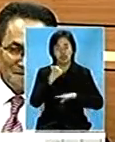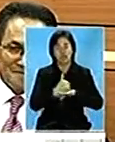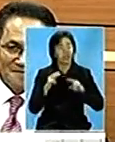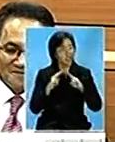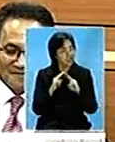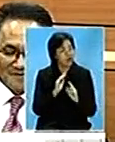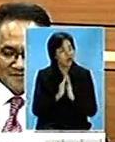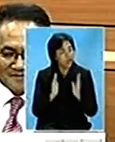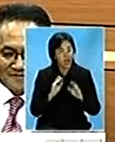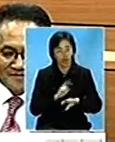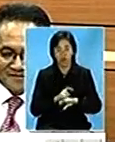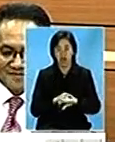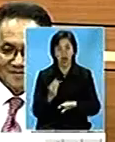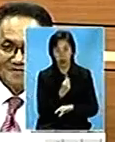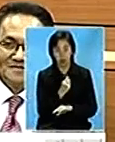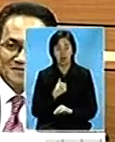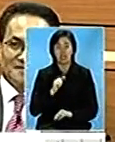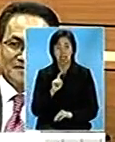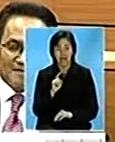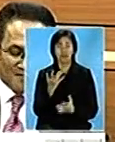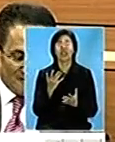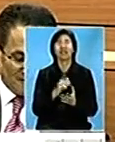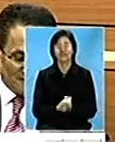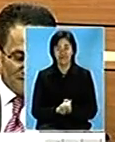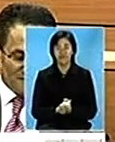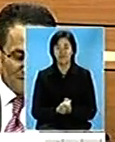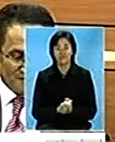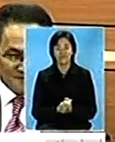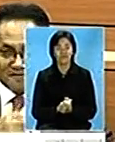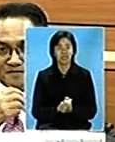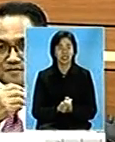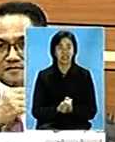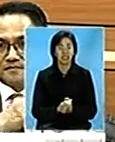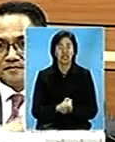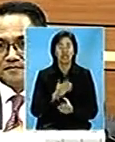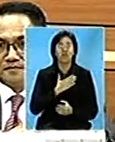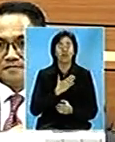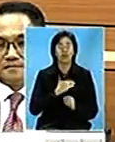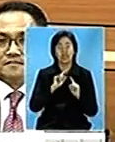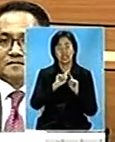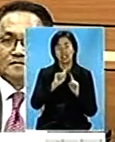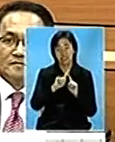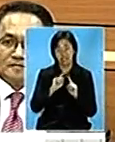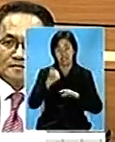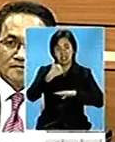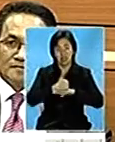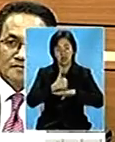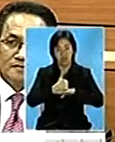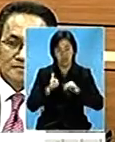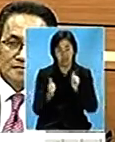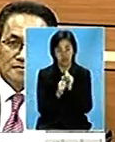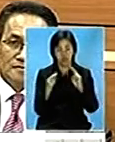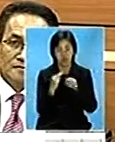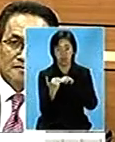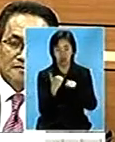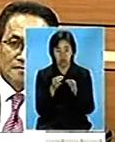ที่ประหยัดเวลานะฮะไม่ได้ถามตอบก่อนเลยแต่คำถามของผมคำถามที่หนึ่งที่ท่านรัฐมนตรีช่วยว่าการกระทรวงคม